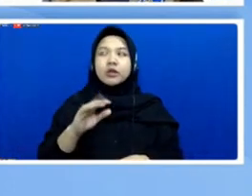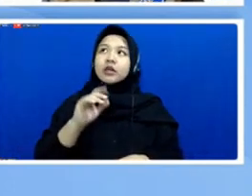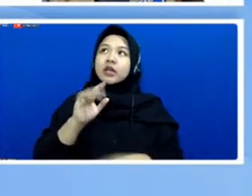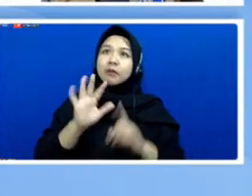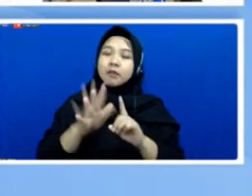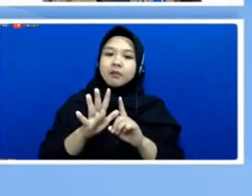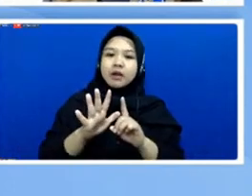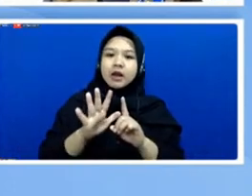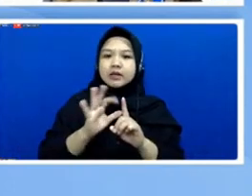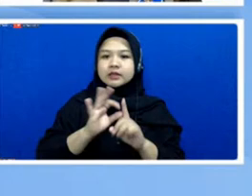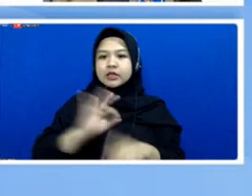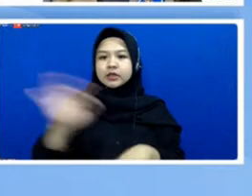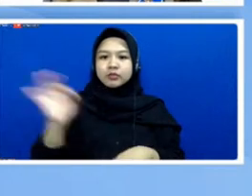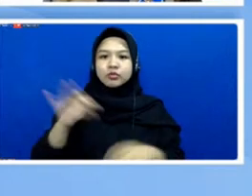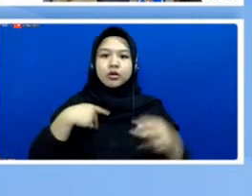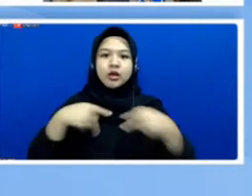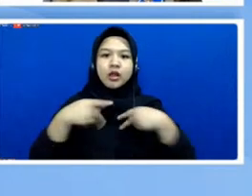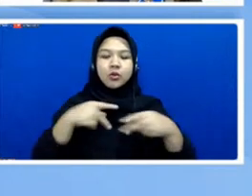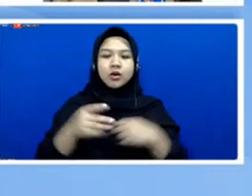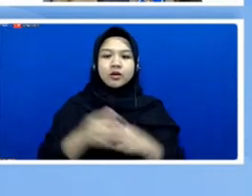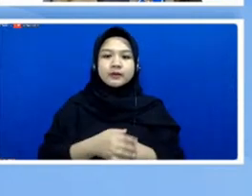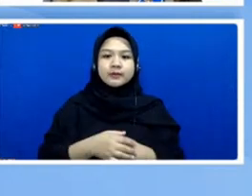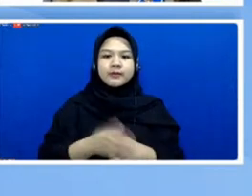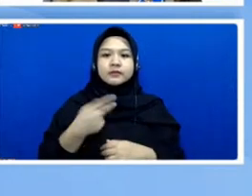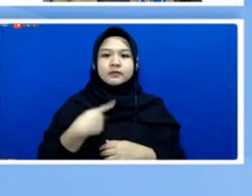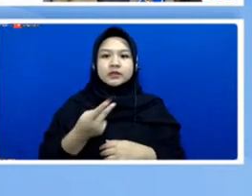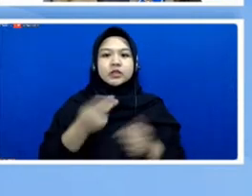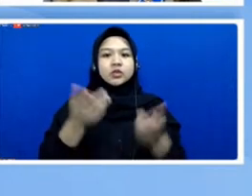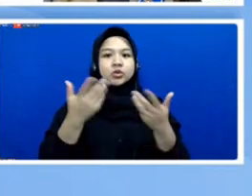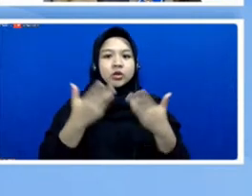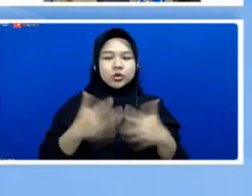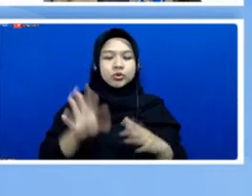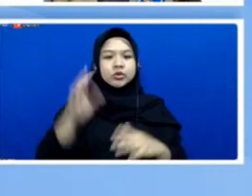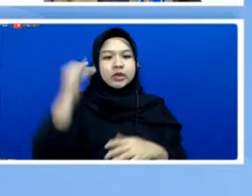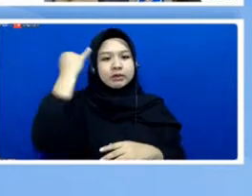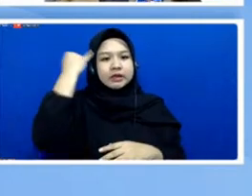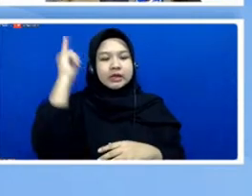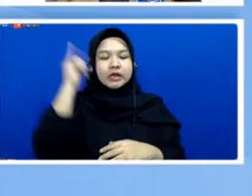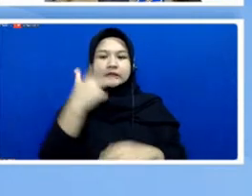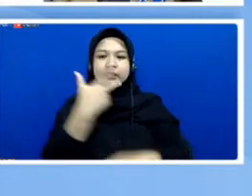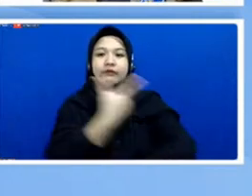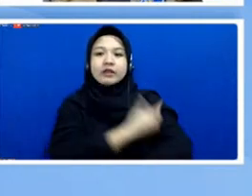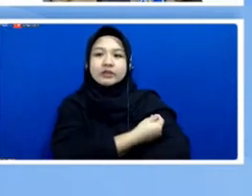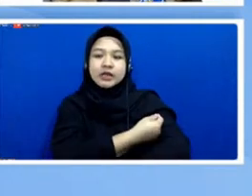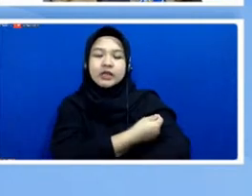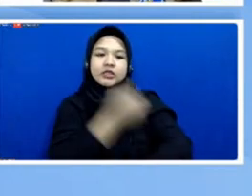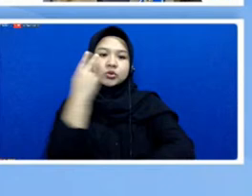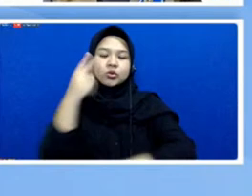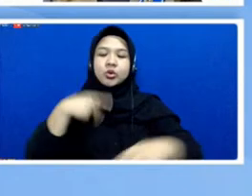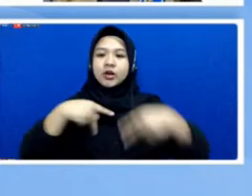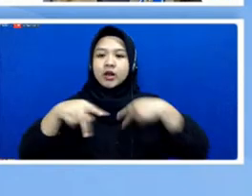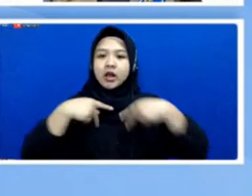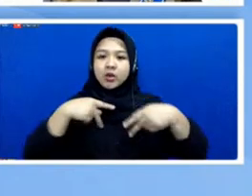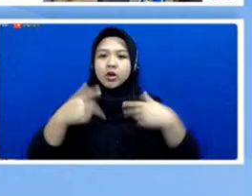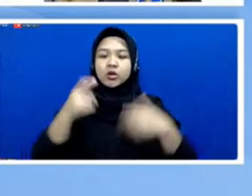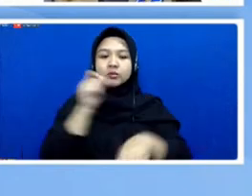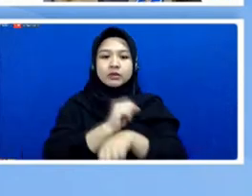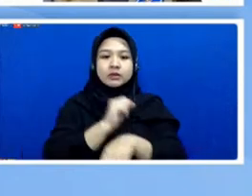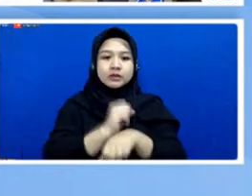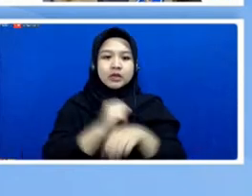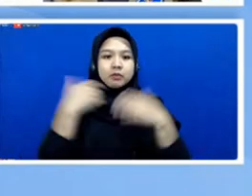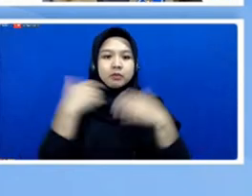515.000 relawan. Dan kita juga telah menginisiasi ya vaksinasi bagi relawan dan pekerja